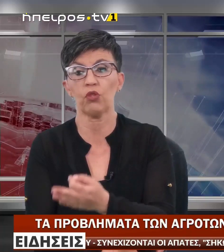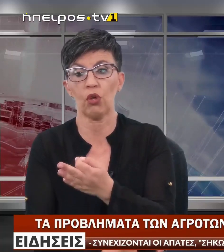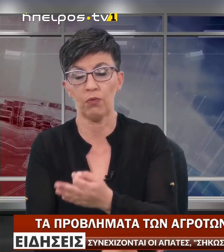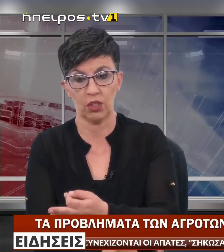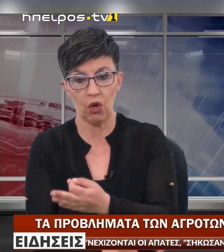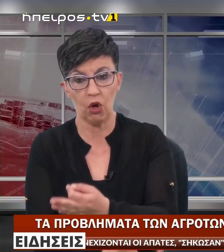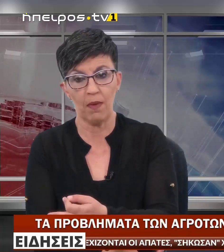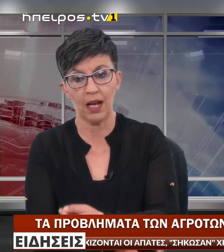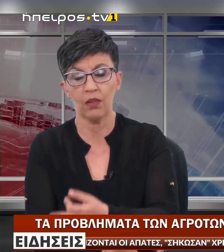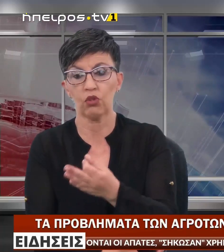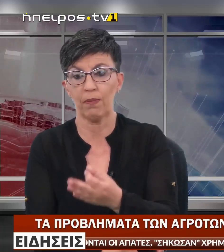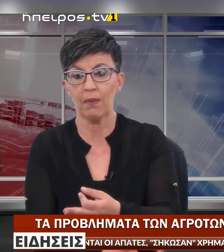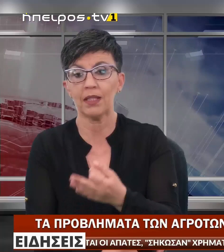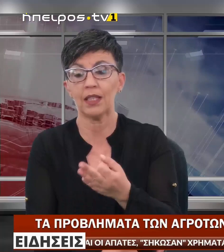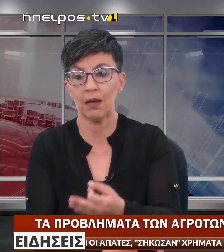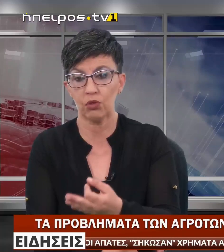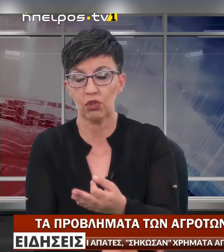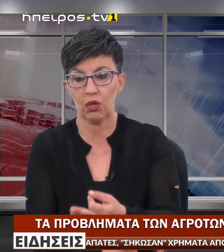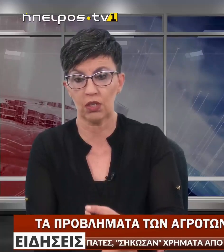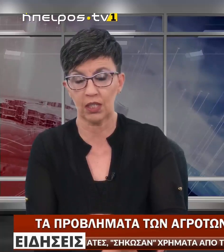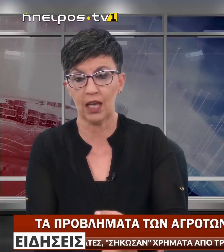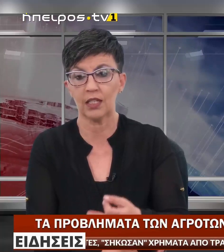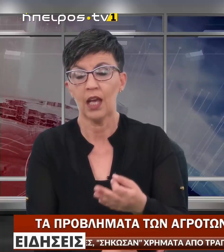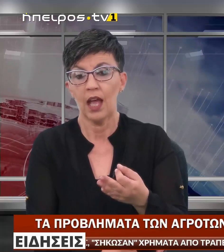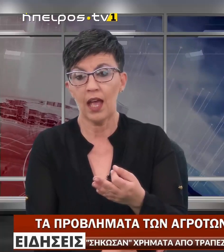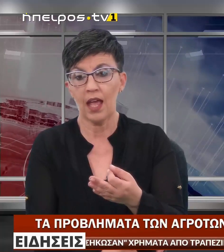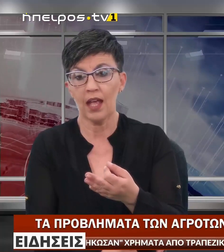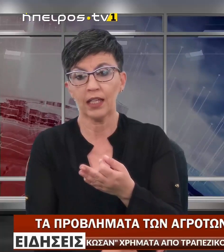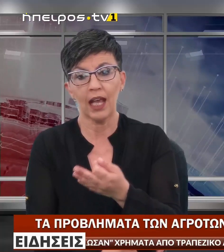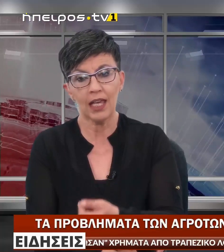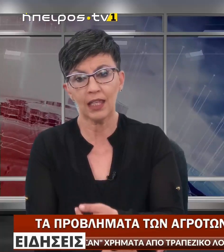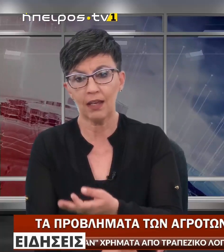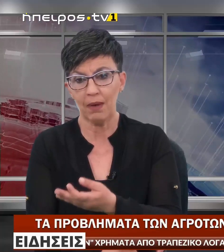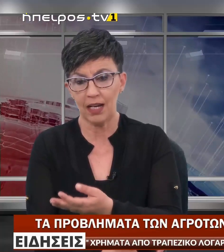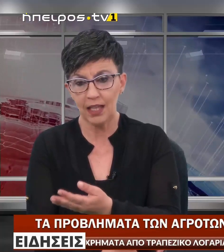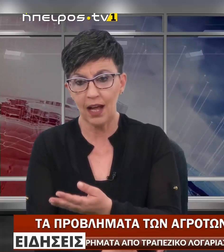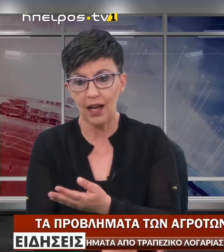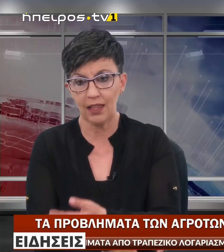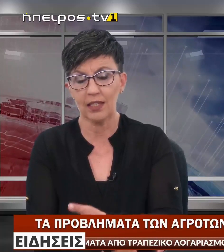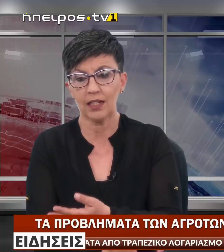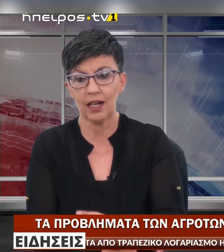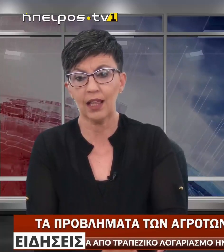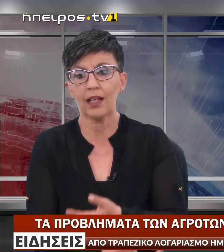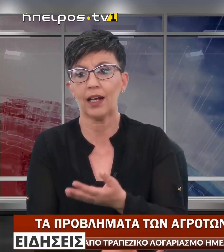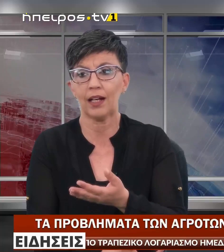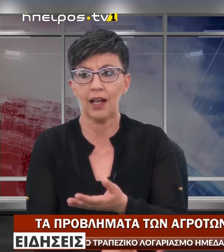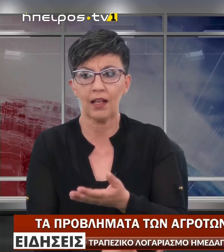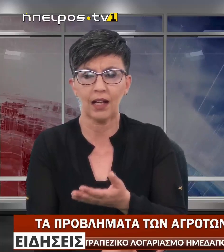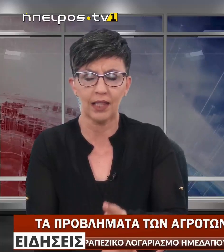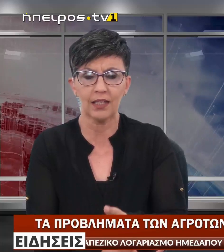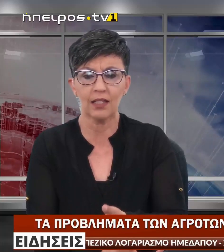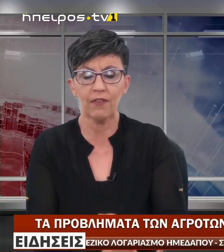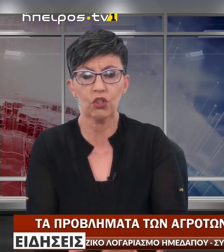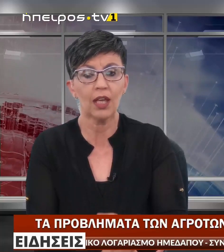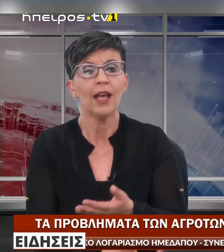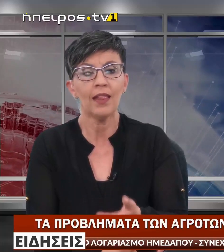προς το Κομμουνιστικό Κόμμα Ελλάδος το πάμε τις δυνάμεις του τις αγωνιστικές. Και οι ίδιοι, μάλιστα χθες στην Άρτα,